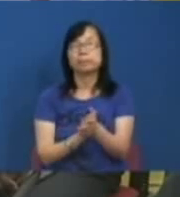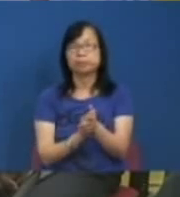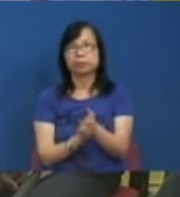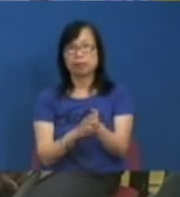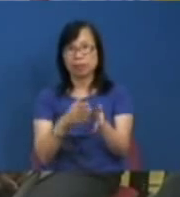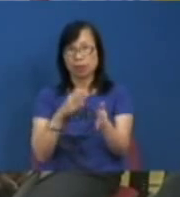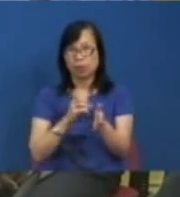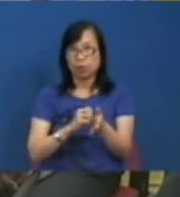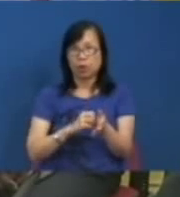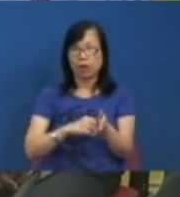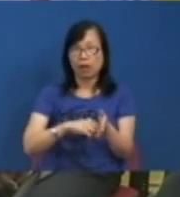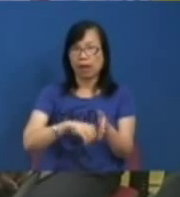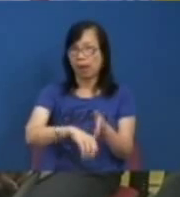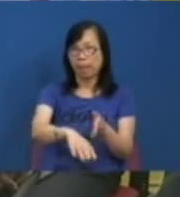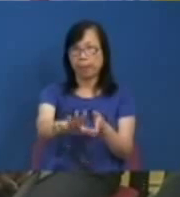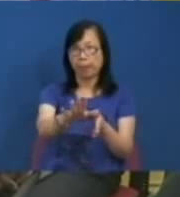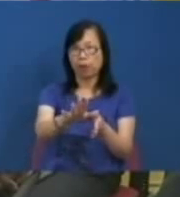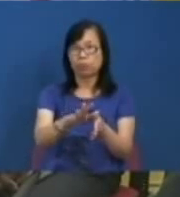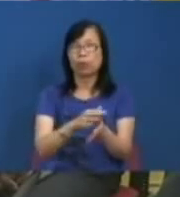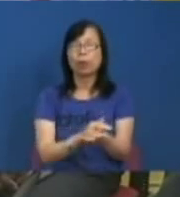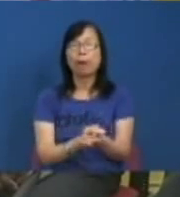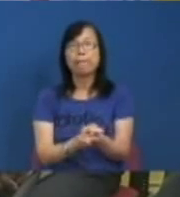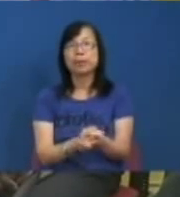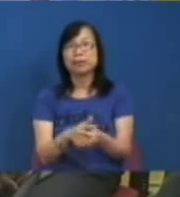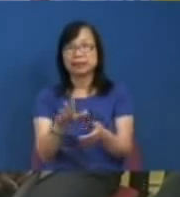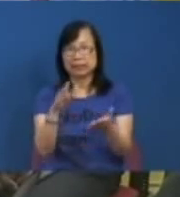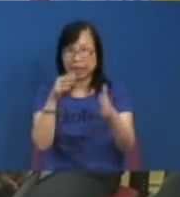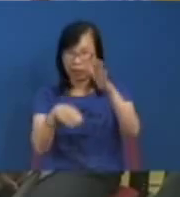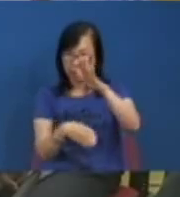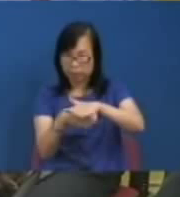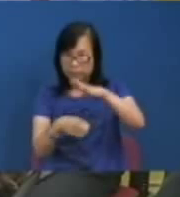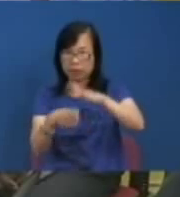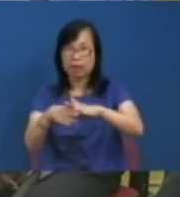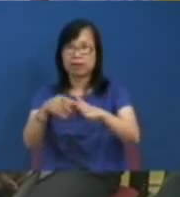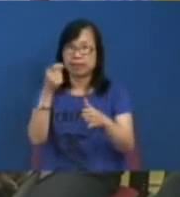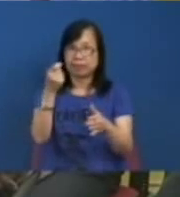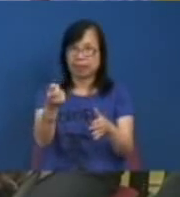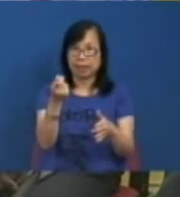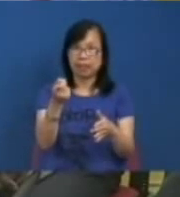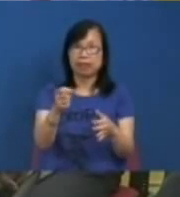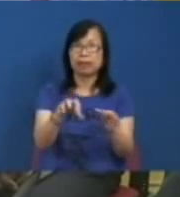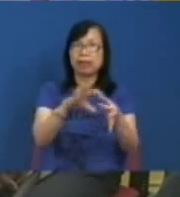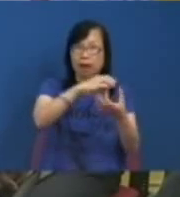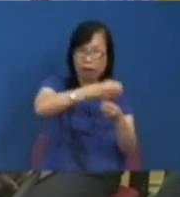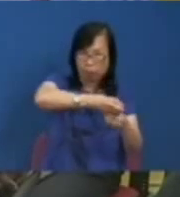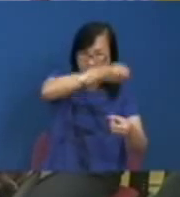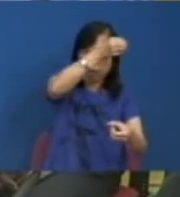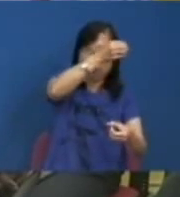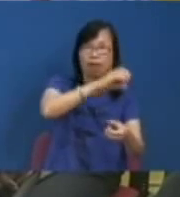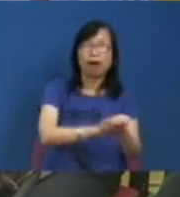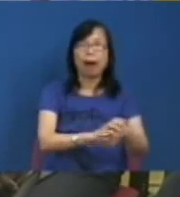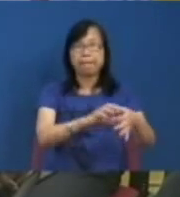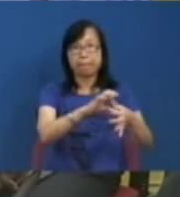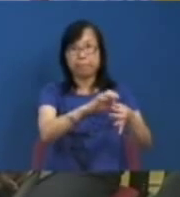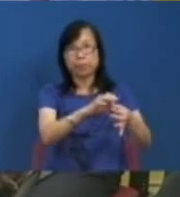或者再去處理廠或者直接出海啦。咁而喺單位嗰啲細嘅喉，駁落條大喉嗰度咧，應該就